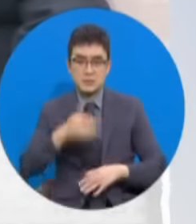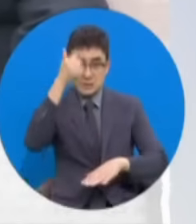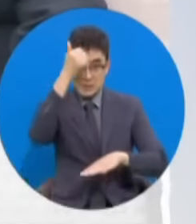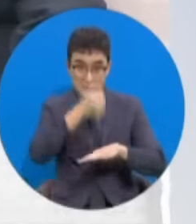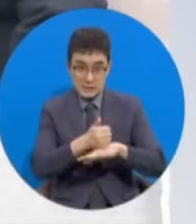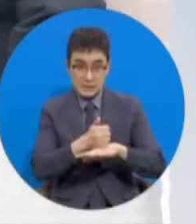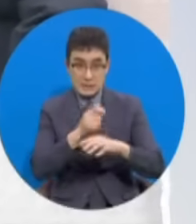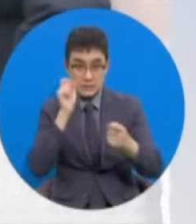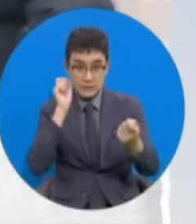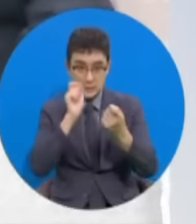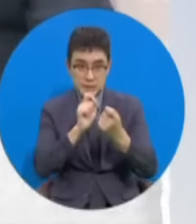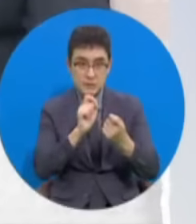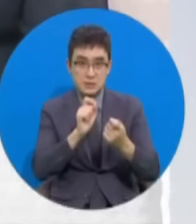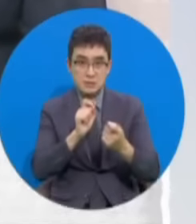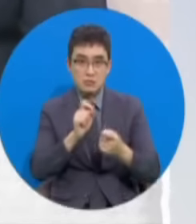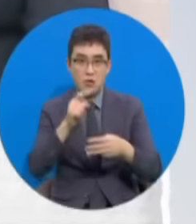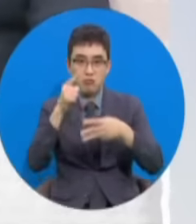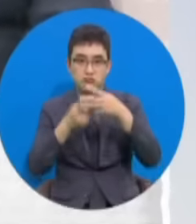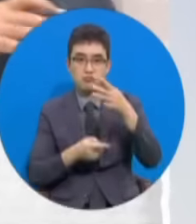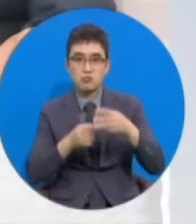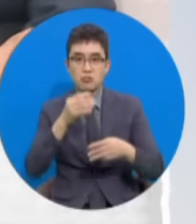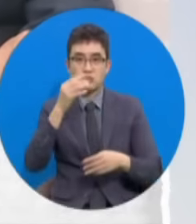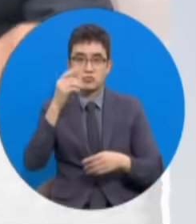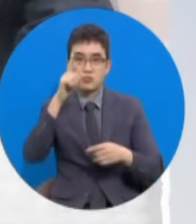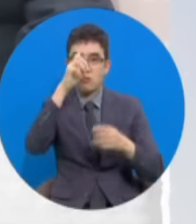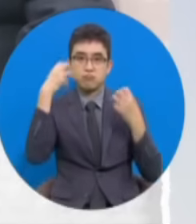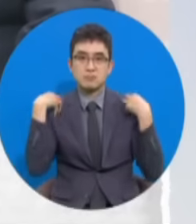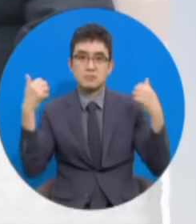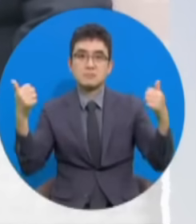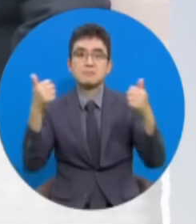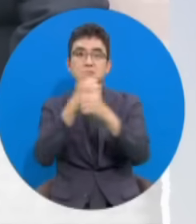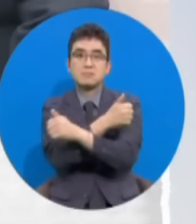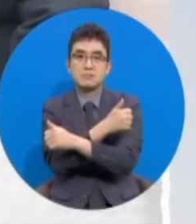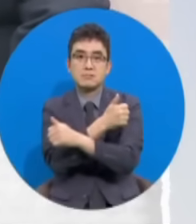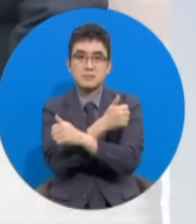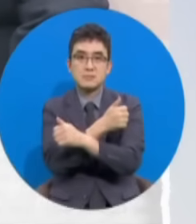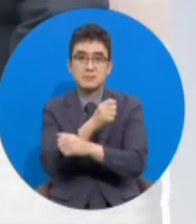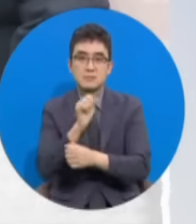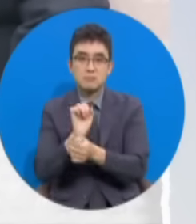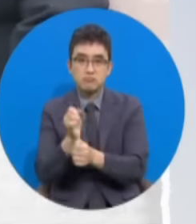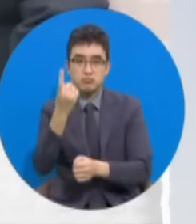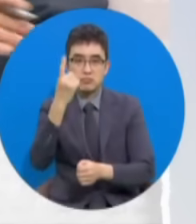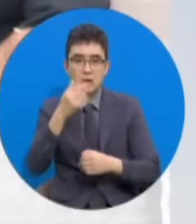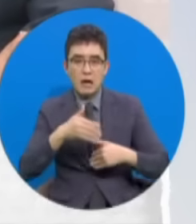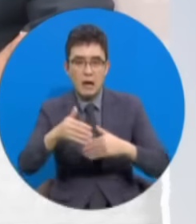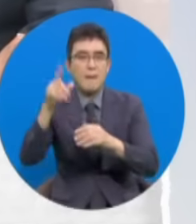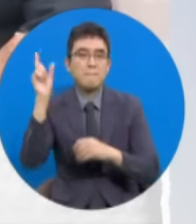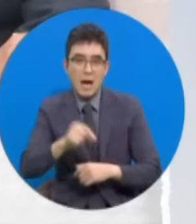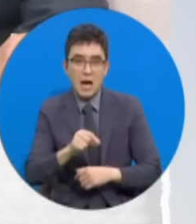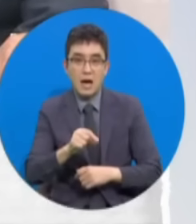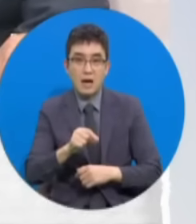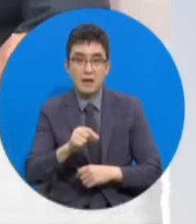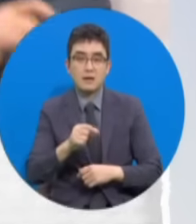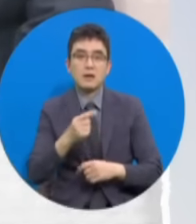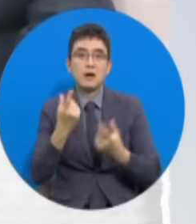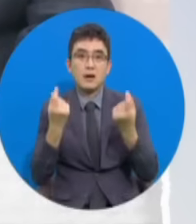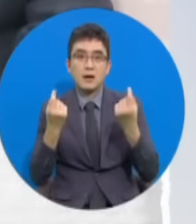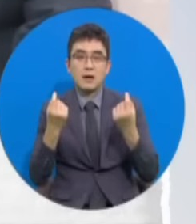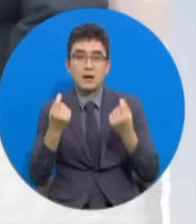탄생되고 최종 단계에서 이것이 더 빨리 가게 된 원인일 수는 있다. 이것이 이제 그런 부분에